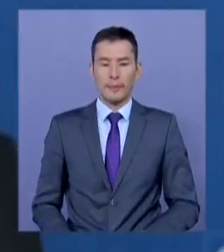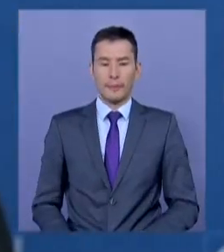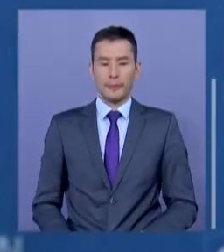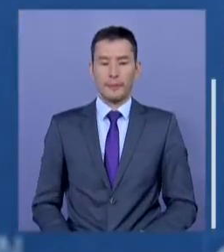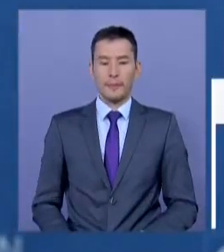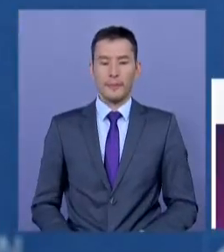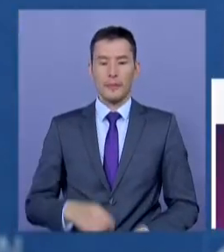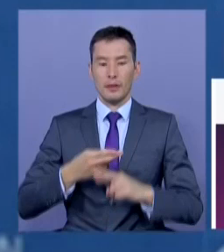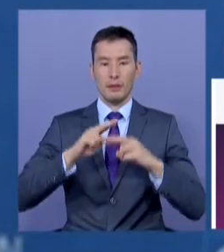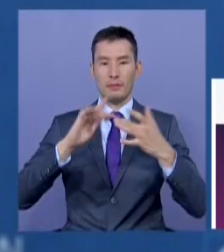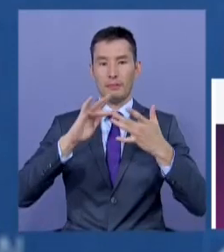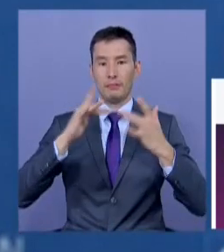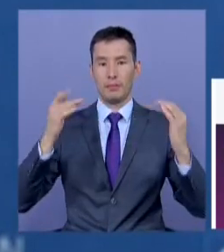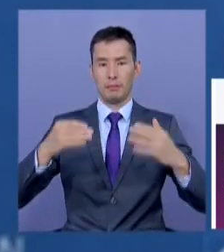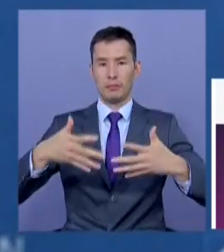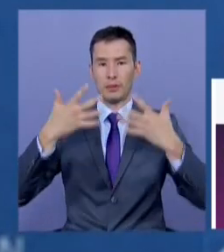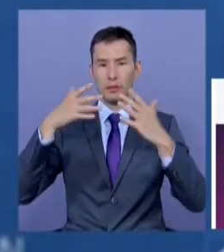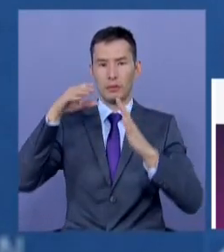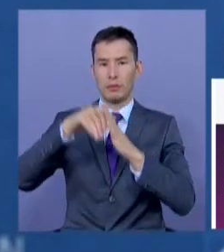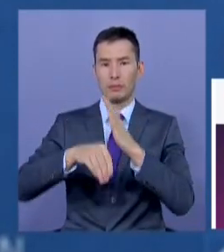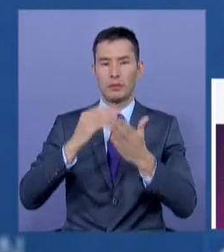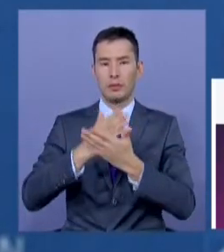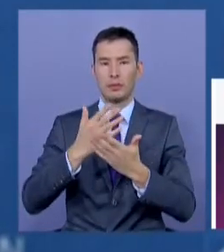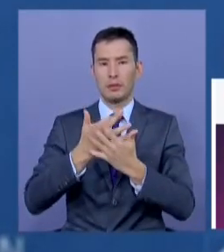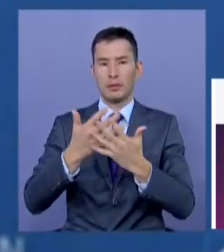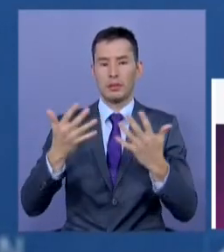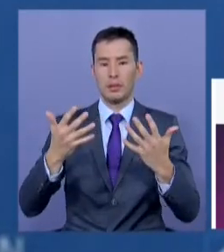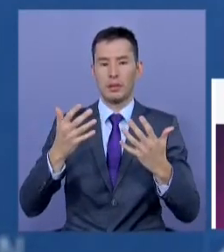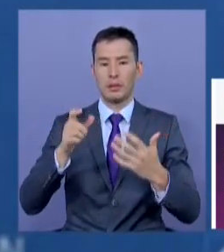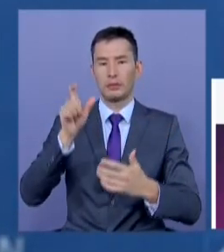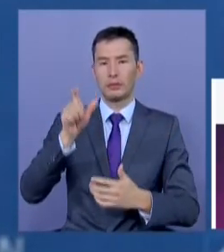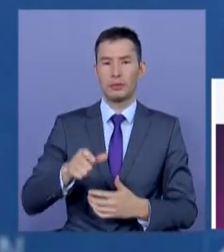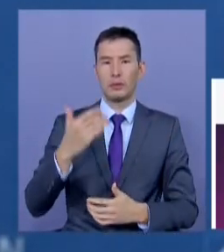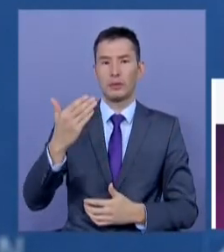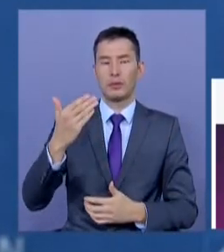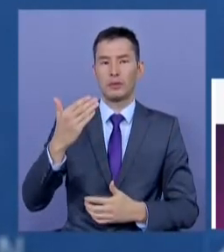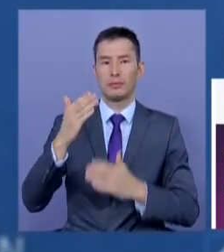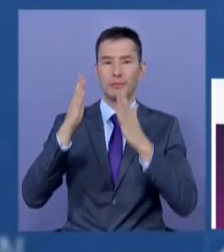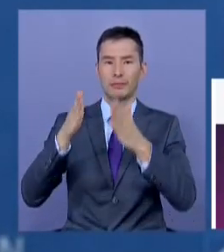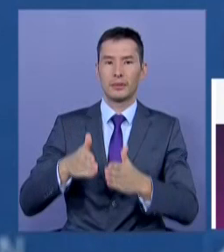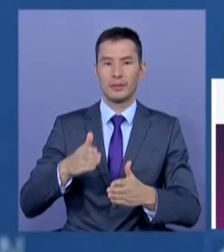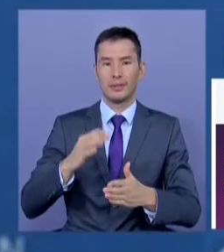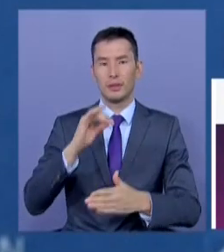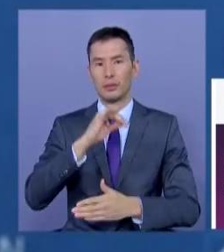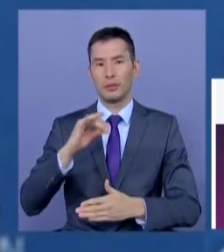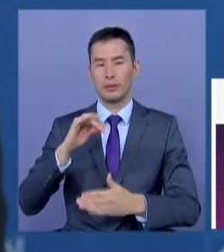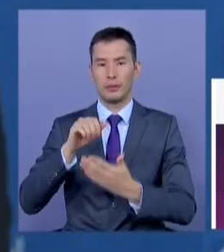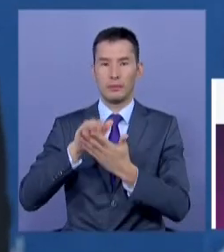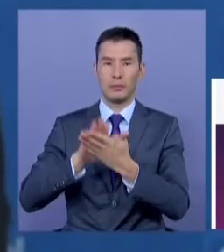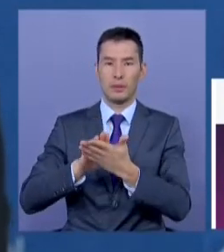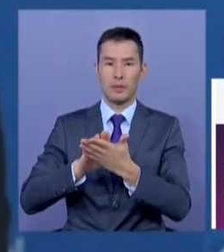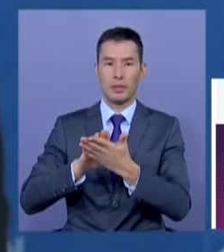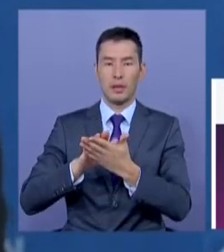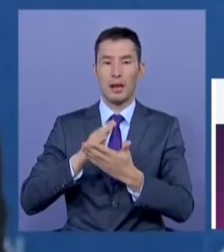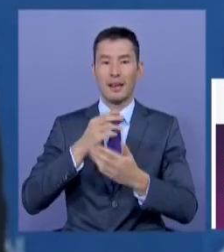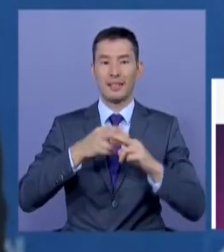әрине, интернеттің ішінде көптеген жаңағы мифтар бар, адамның ойдан қосқандары бар. Ал бірақ мынау осы сайтқа келсеңіздер,